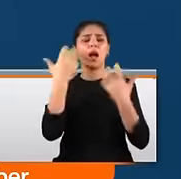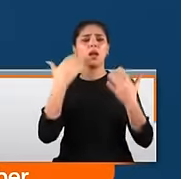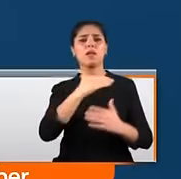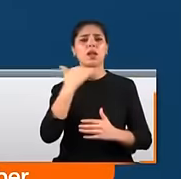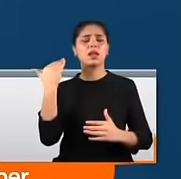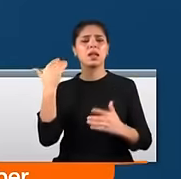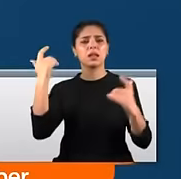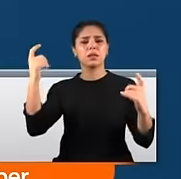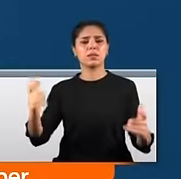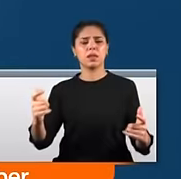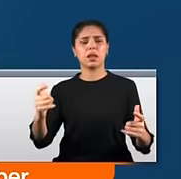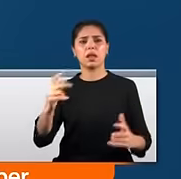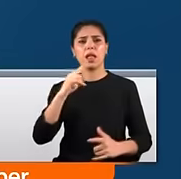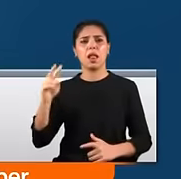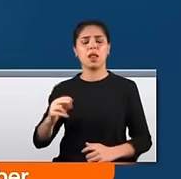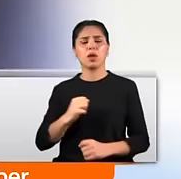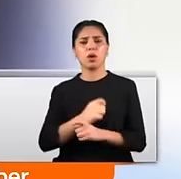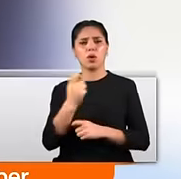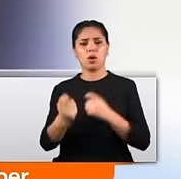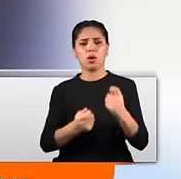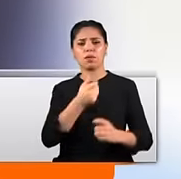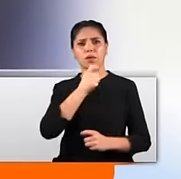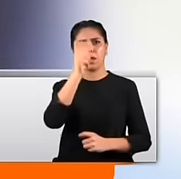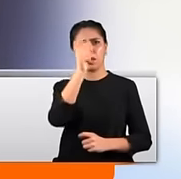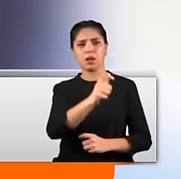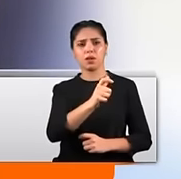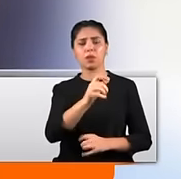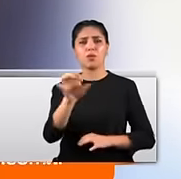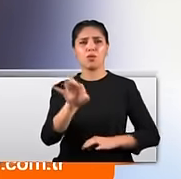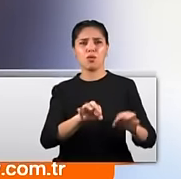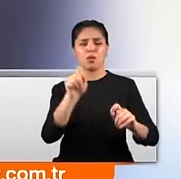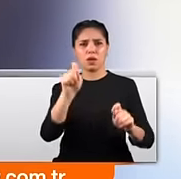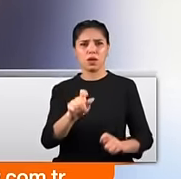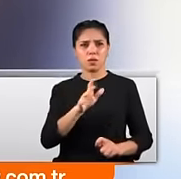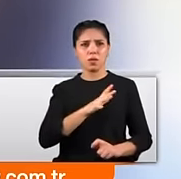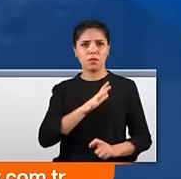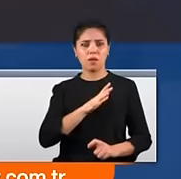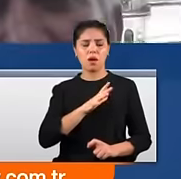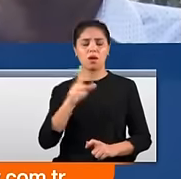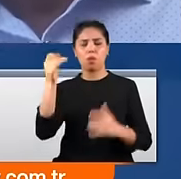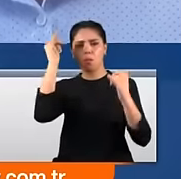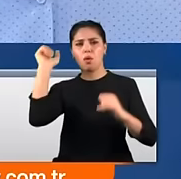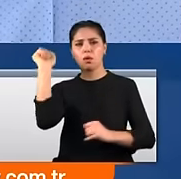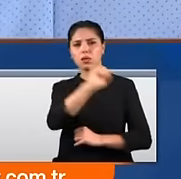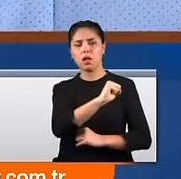Elektrik görevlisi Kadir Bilen, boğaların tutulduğu alanda kontrol yapacağı sırada yaşandı dehşet.